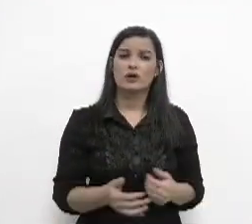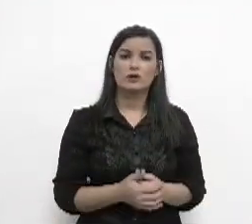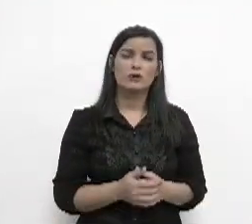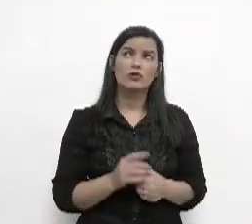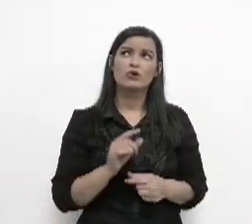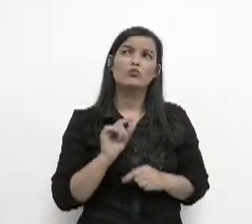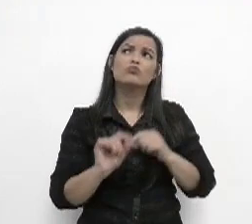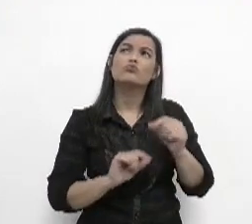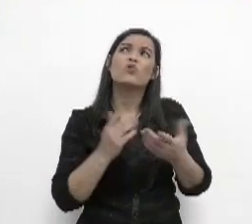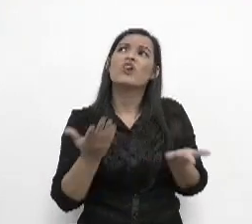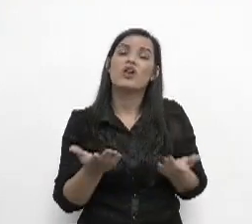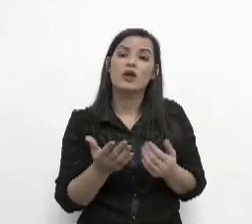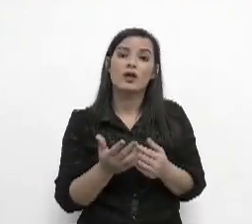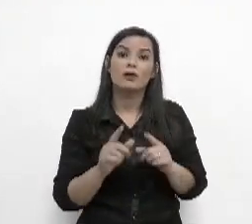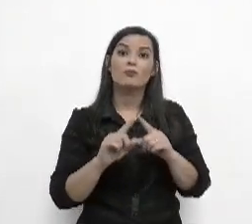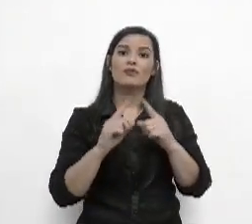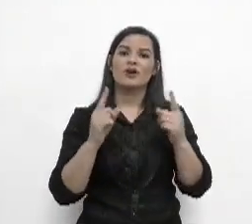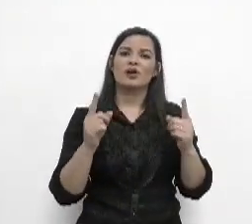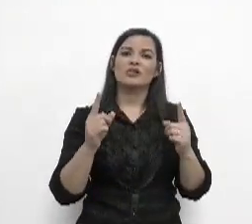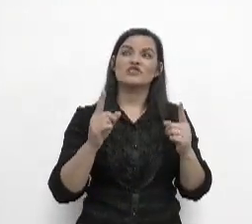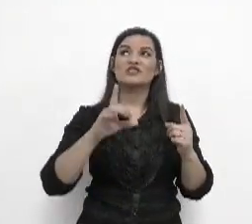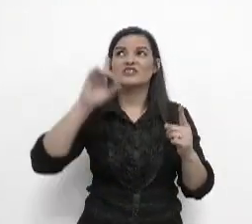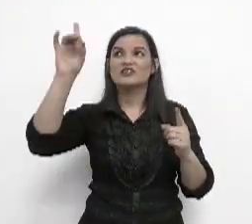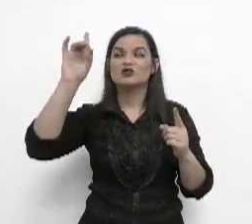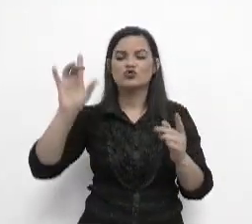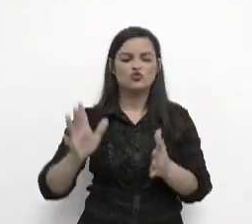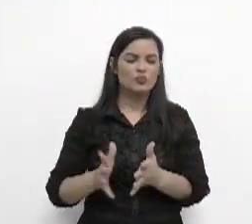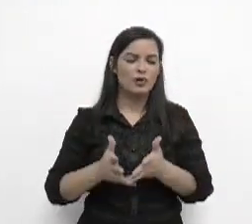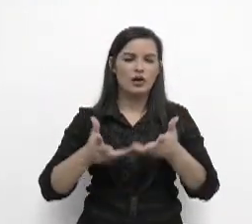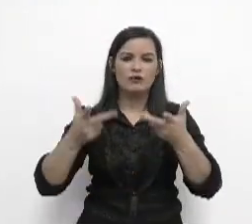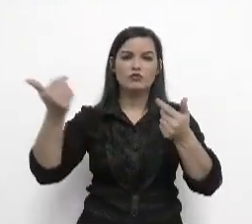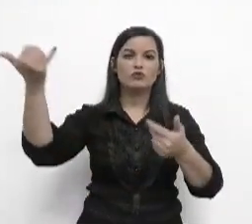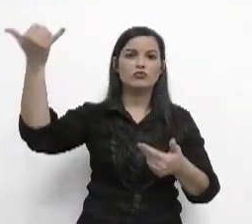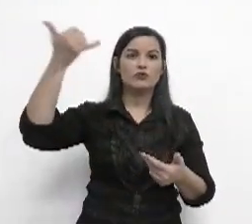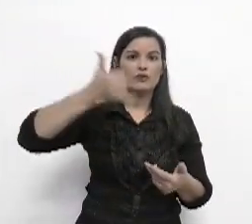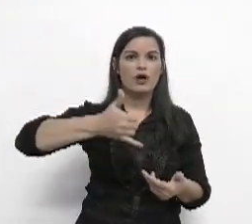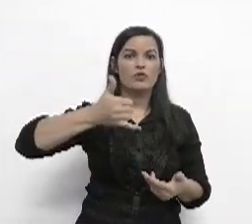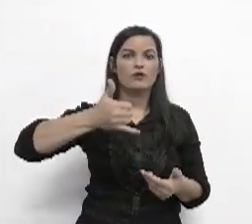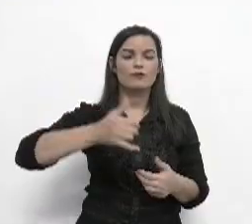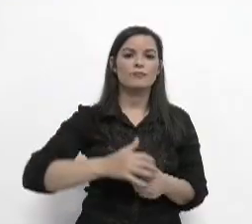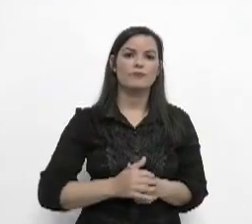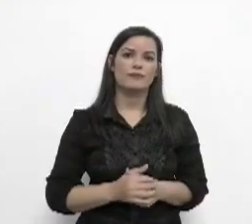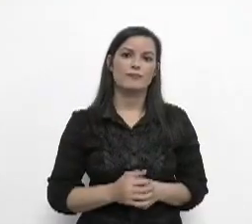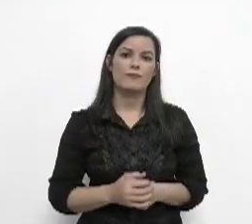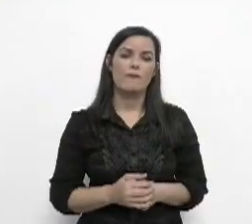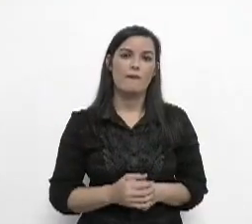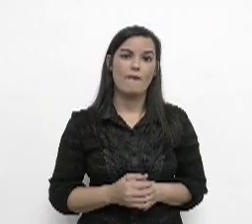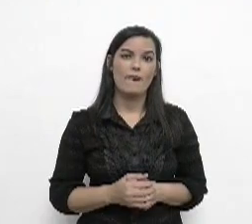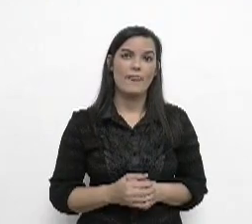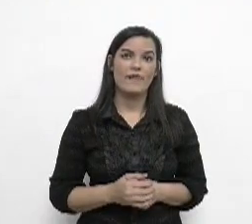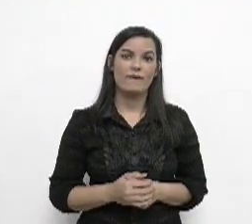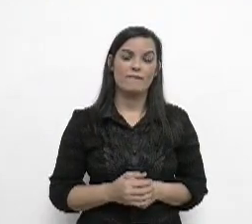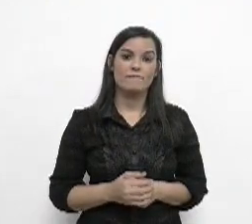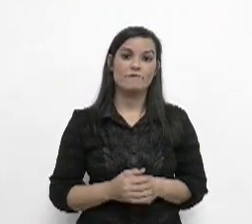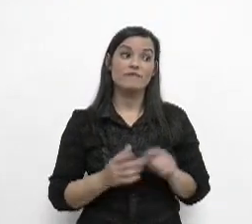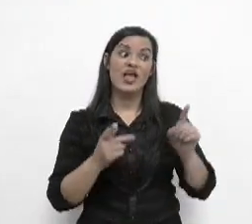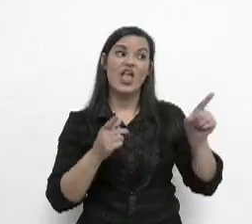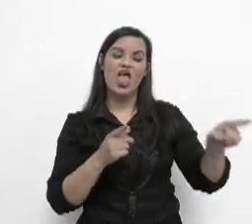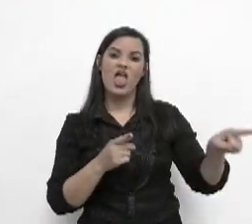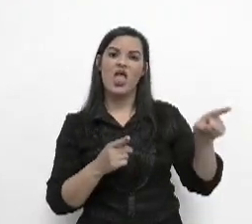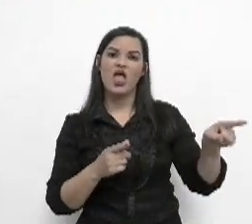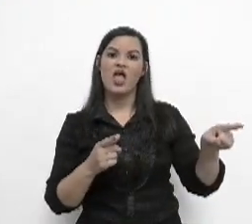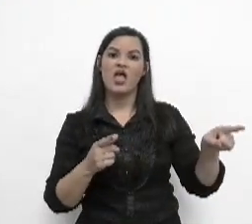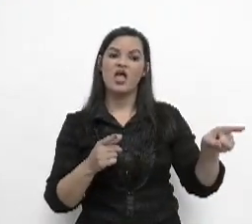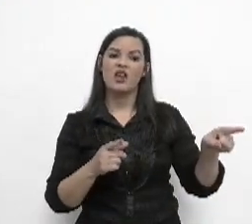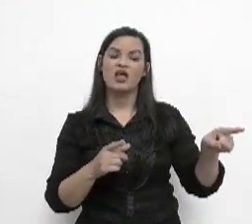nesse momento, uma maravilhosa palavra de Deus, do Senhor, é dita: 그는 나의 택한 그릇이라. que ele é o instrumento